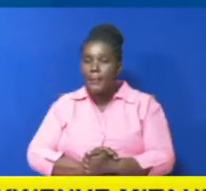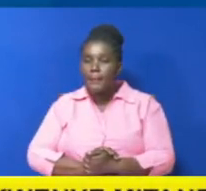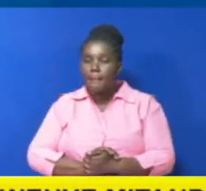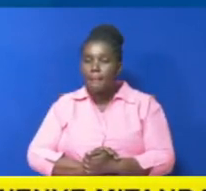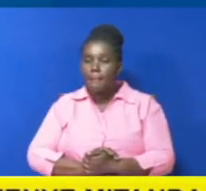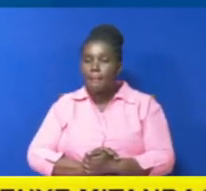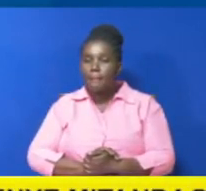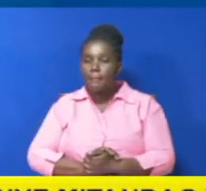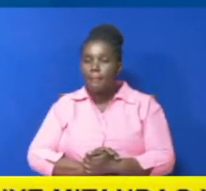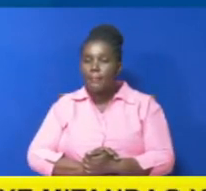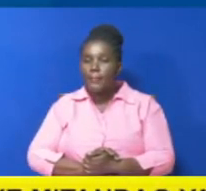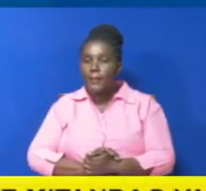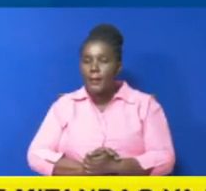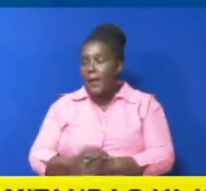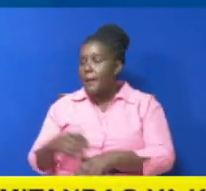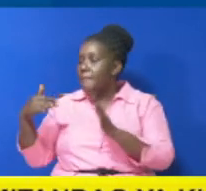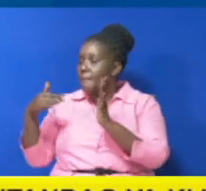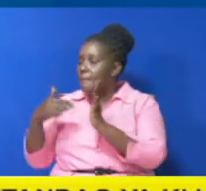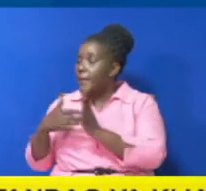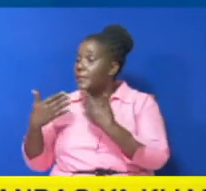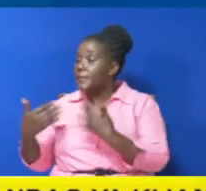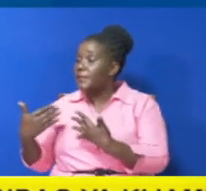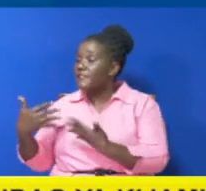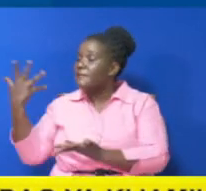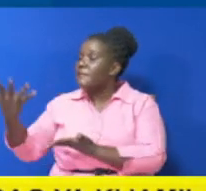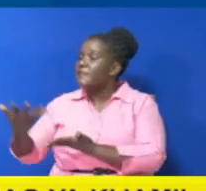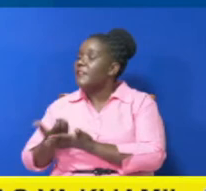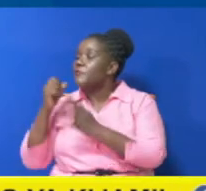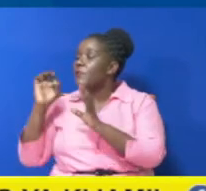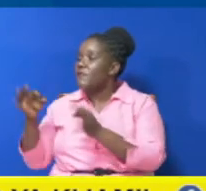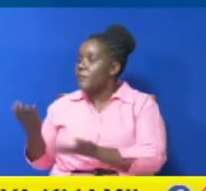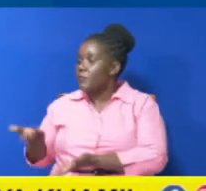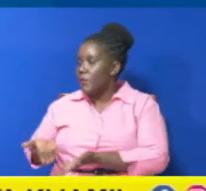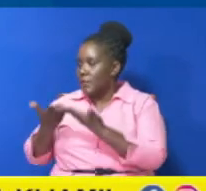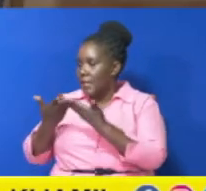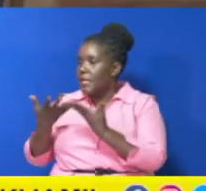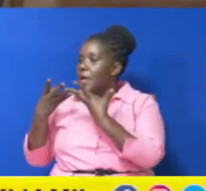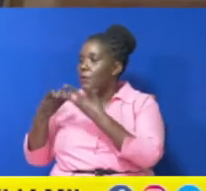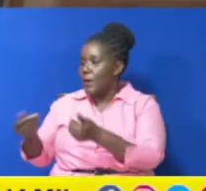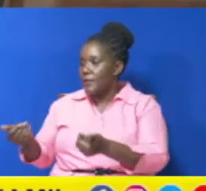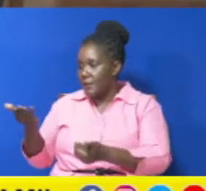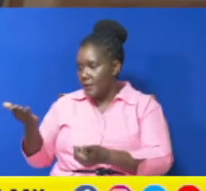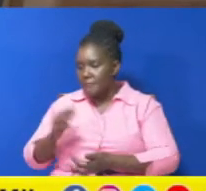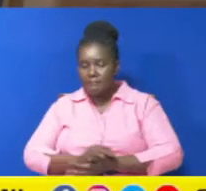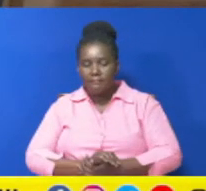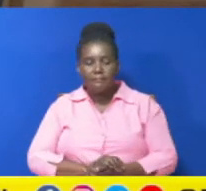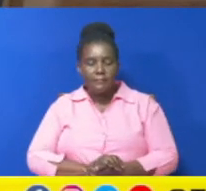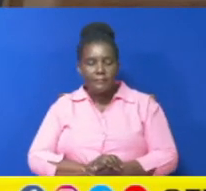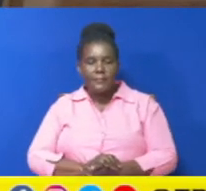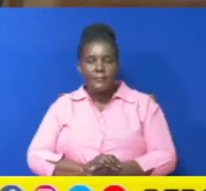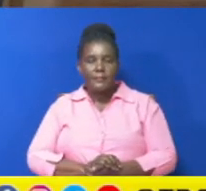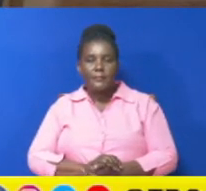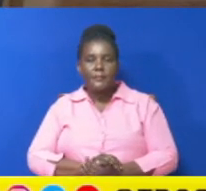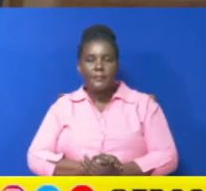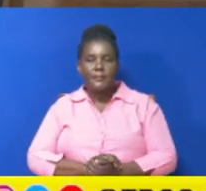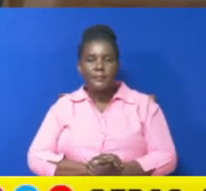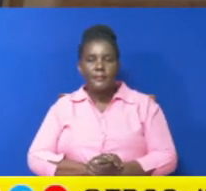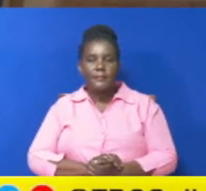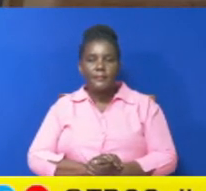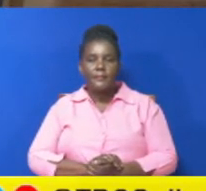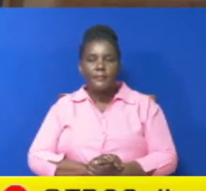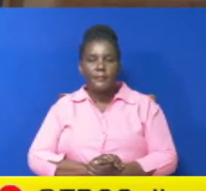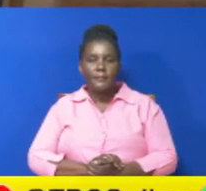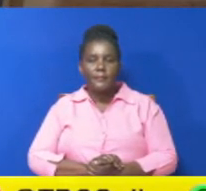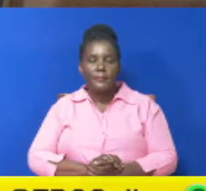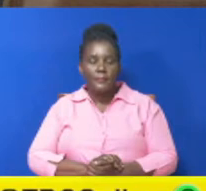nini ambacho mpaka hadi sasa mmefanikisha katika kuwasaidia hao waathirika? Kwanza TANAHUT